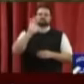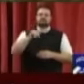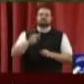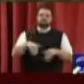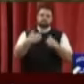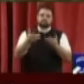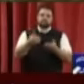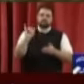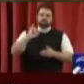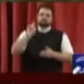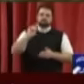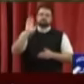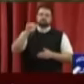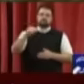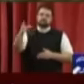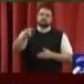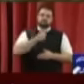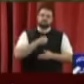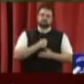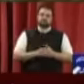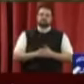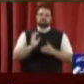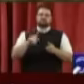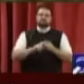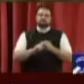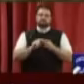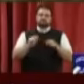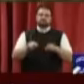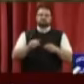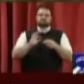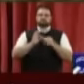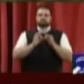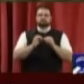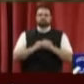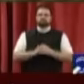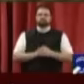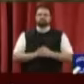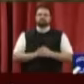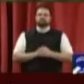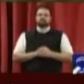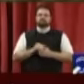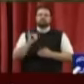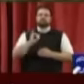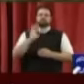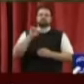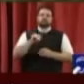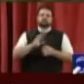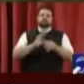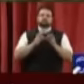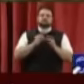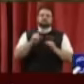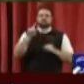Care are legătură cu această proverb al românilor. Cui are, asta înseamnă că el la nivel cuantic, el e în stare să